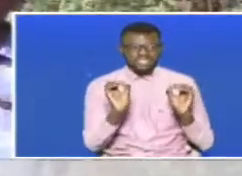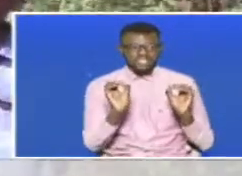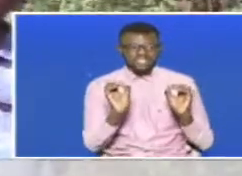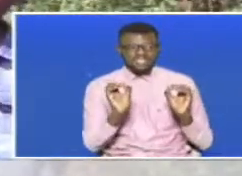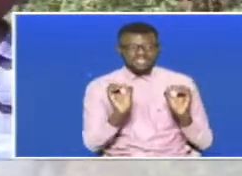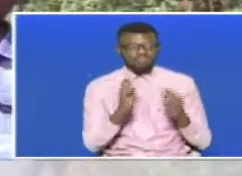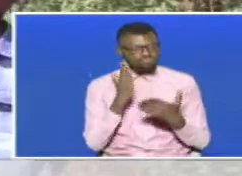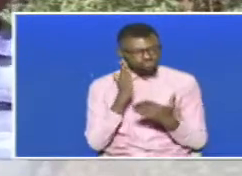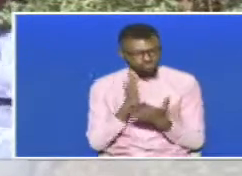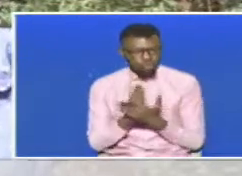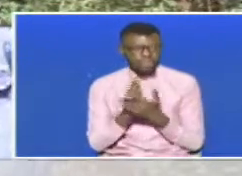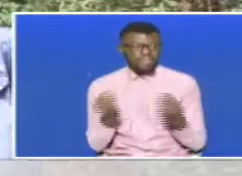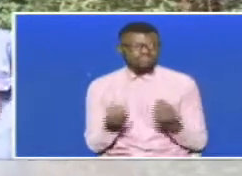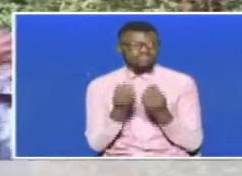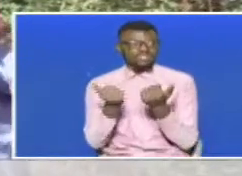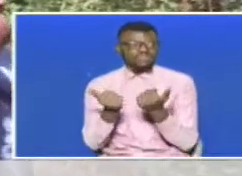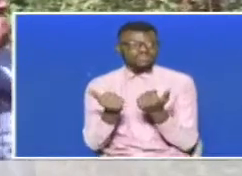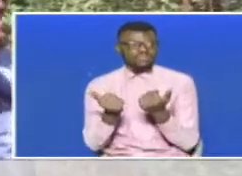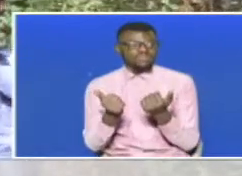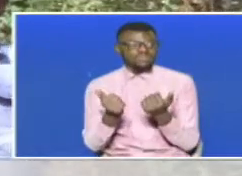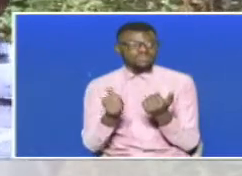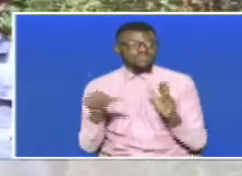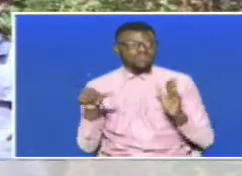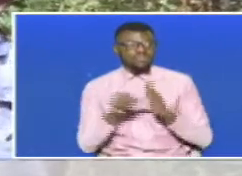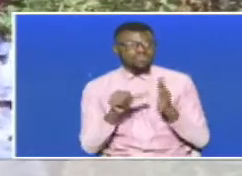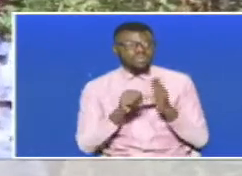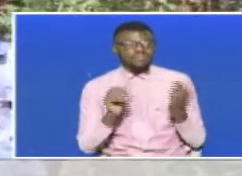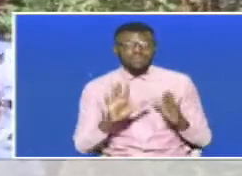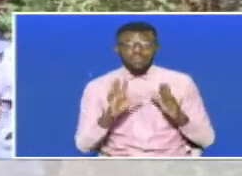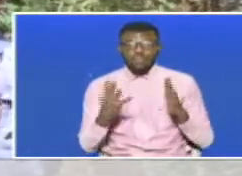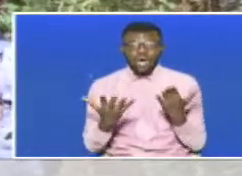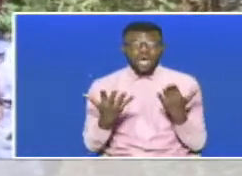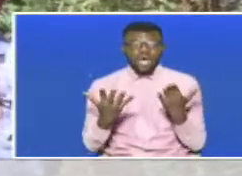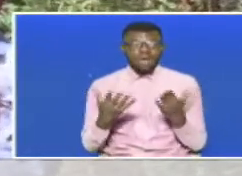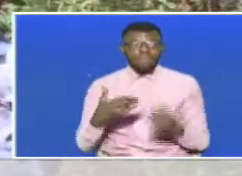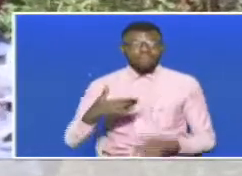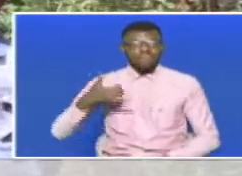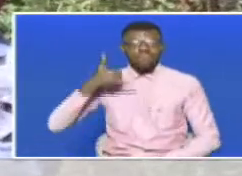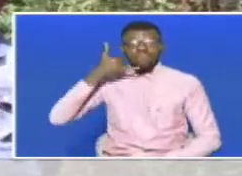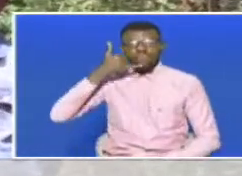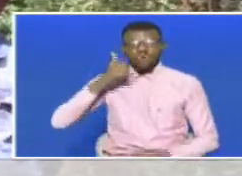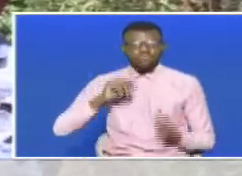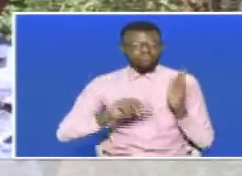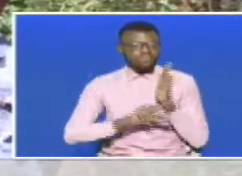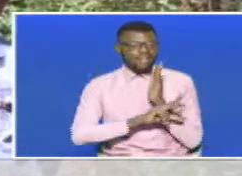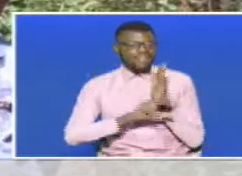The issues that led to the arson was stealing of the phone, of which